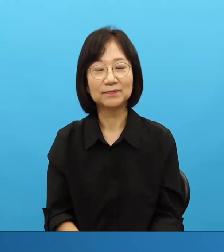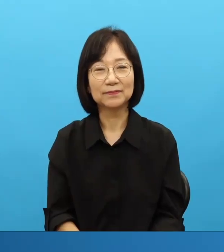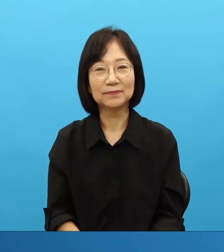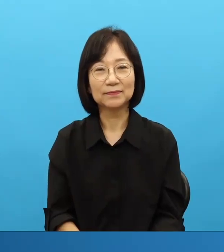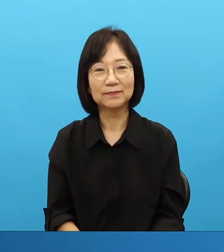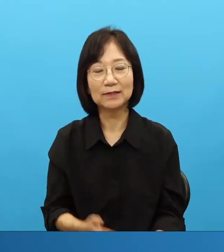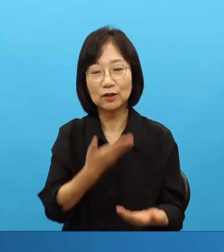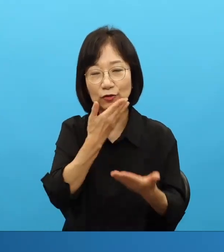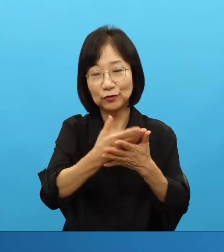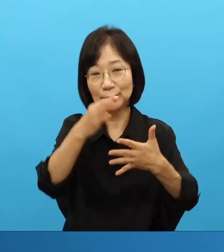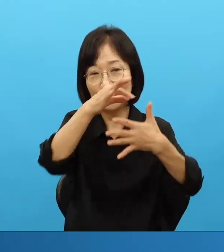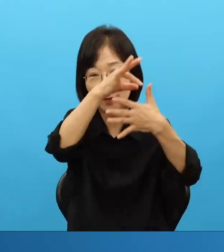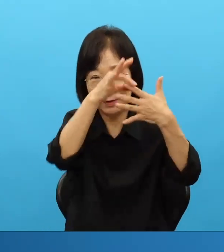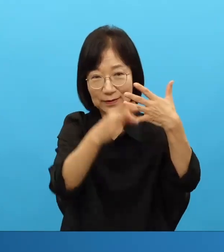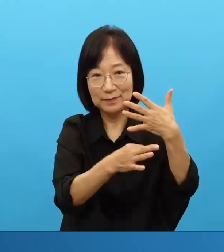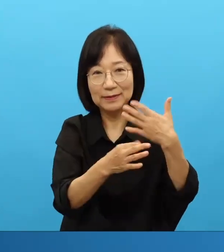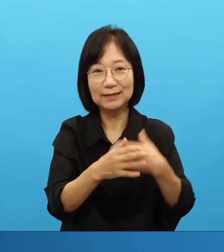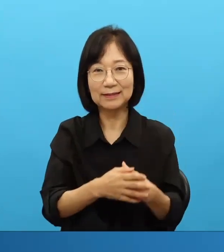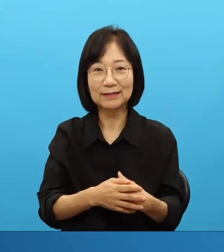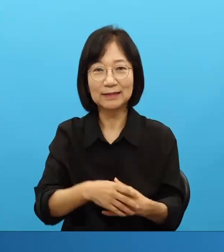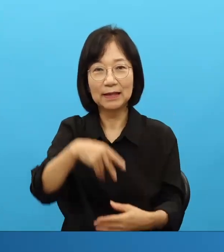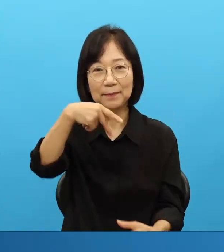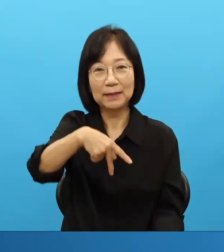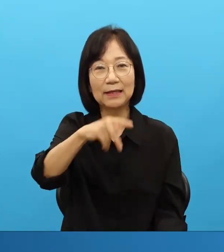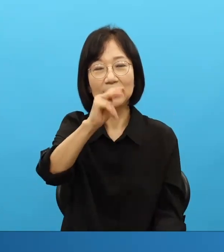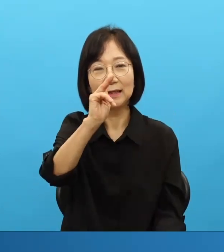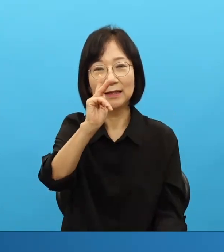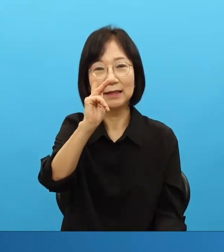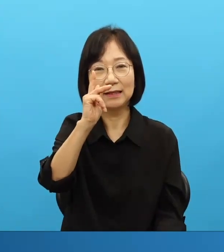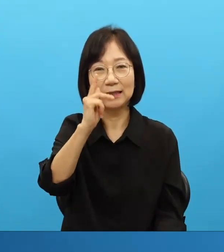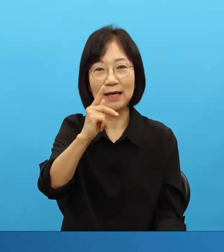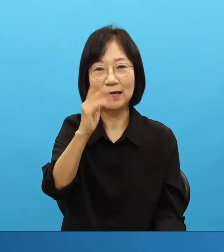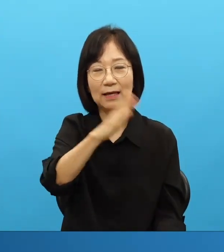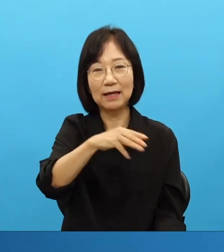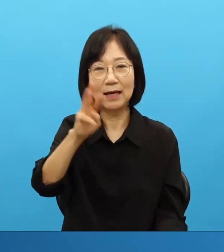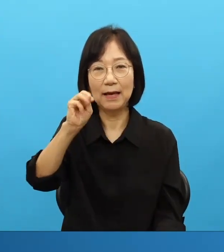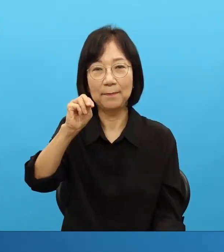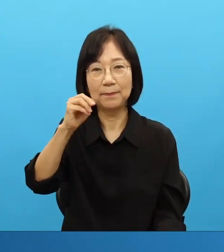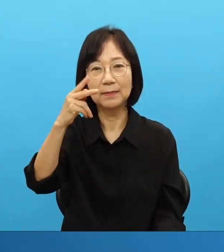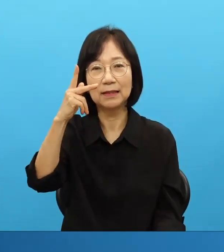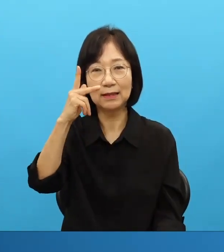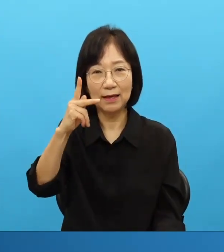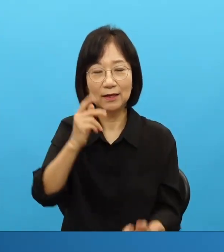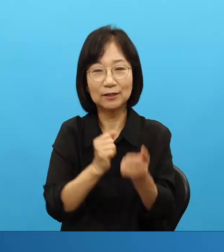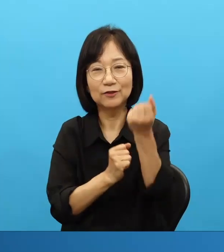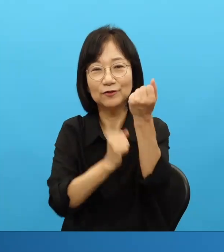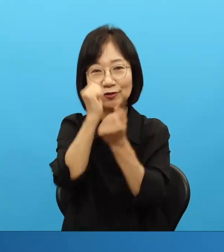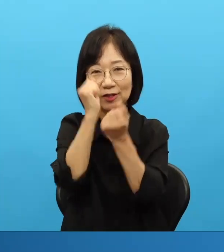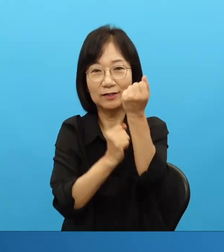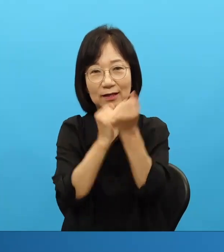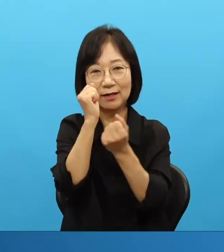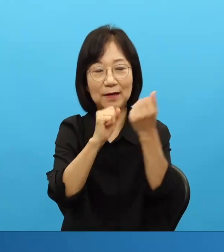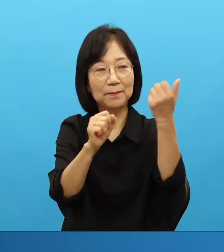주요 일정입니다. PK MK 수련회가 4일부터 3일간 덕평 RUTC에서 열립니다.